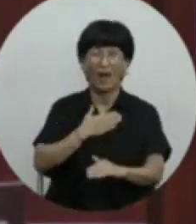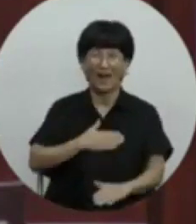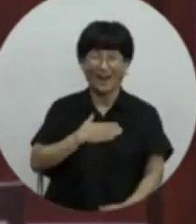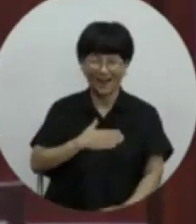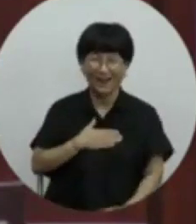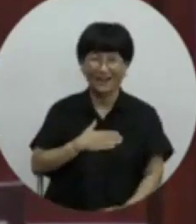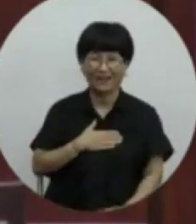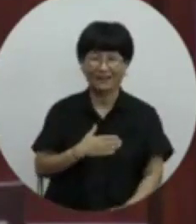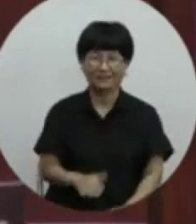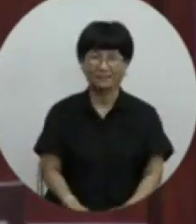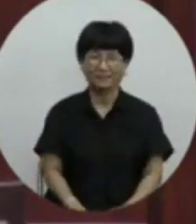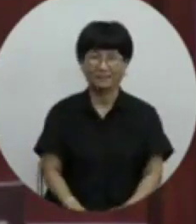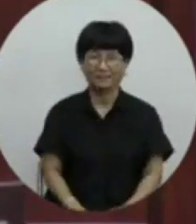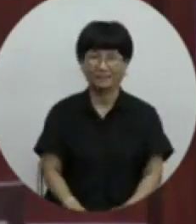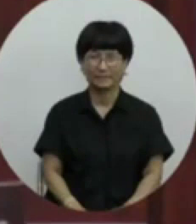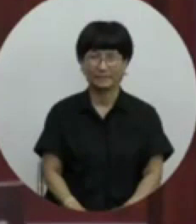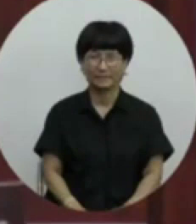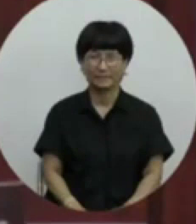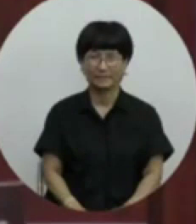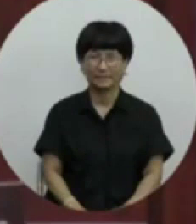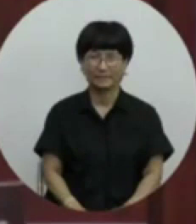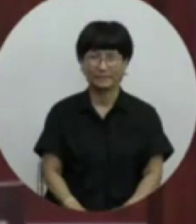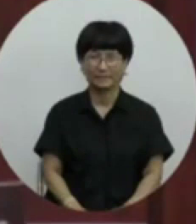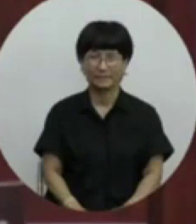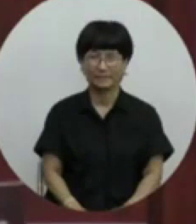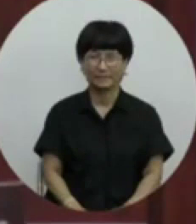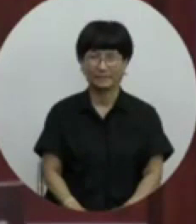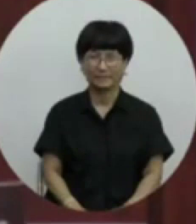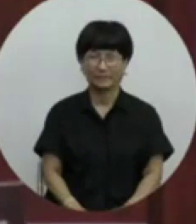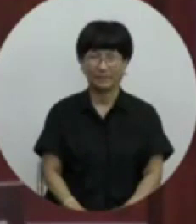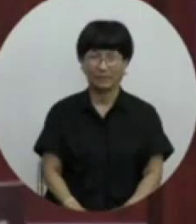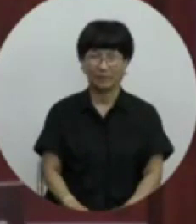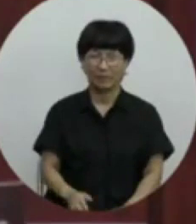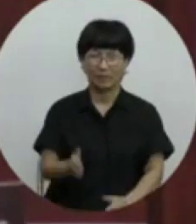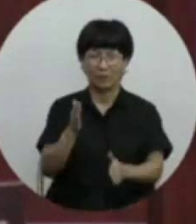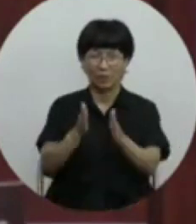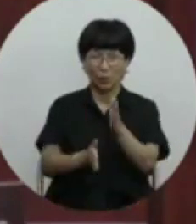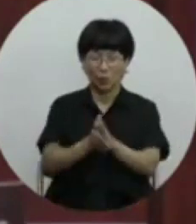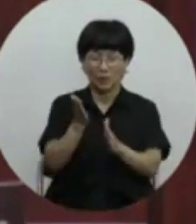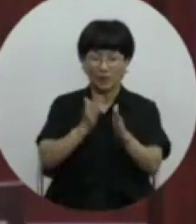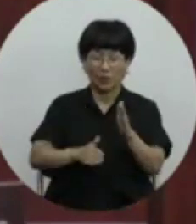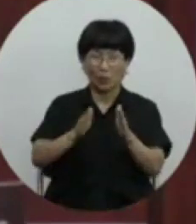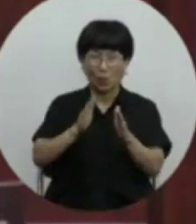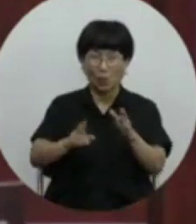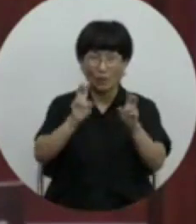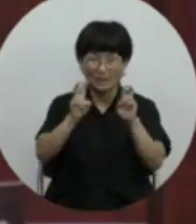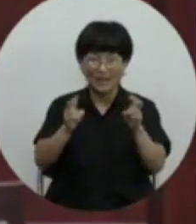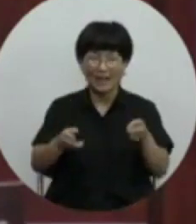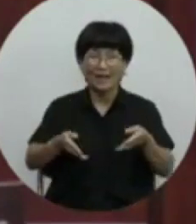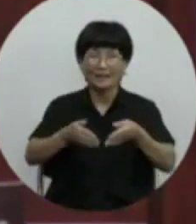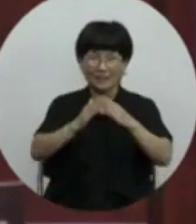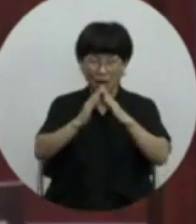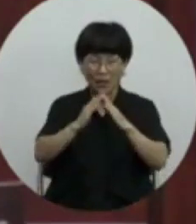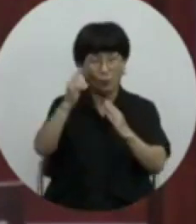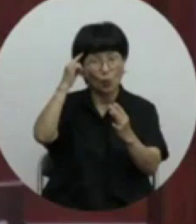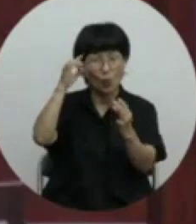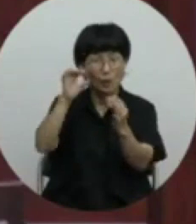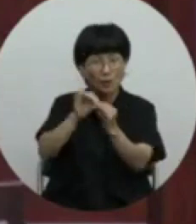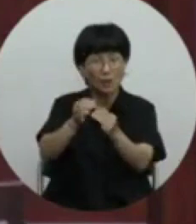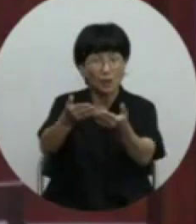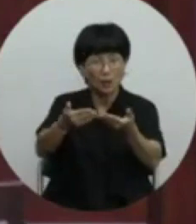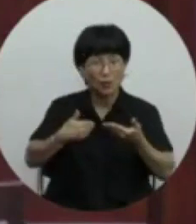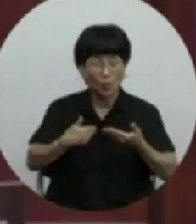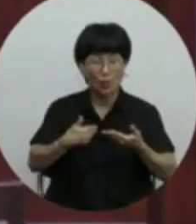충분히 알겠습니다. 어쨌든 우리 도시공사가 설립을 동의해 주신다면은